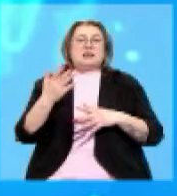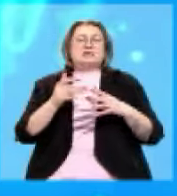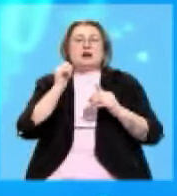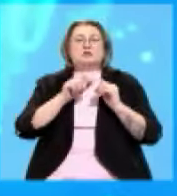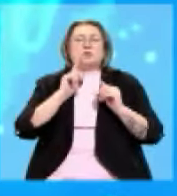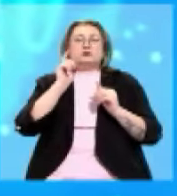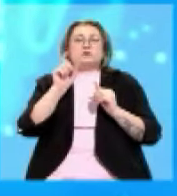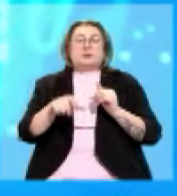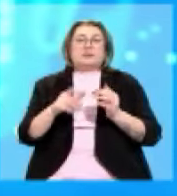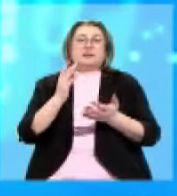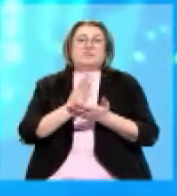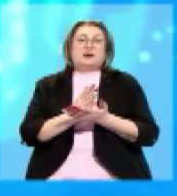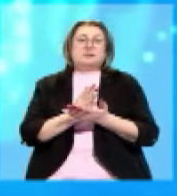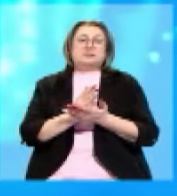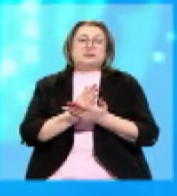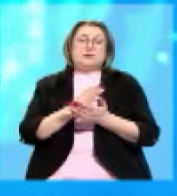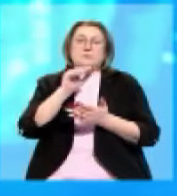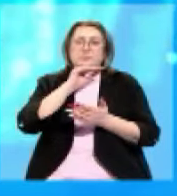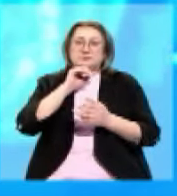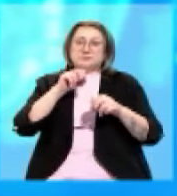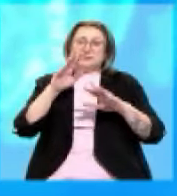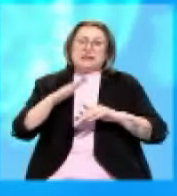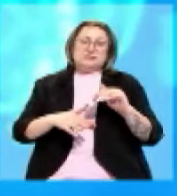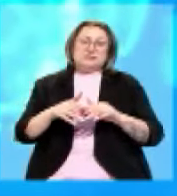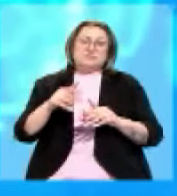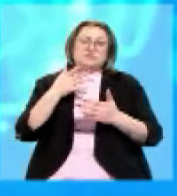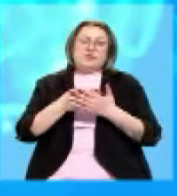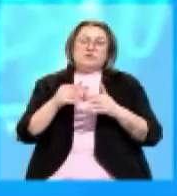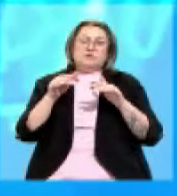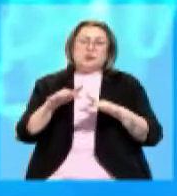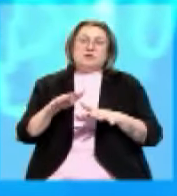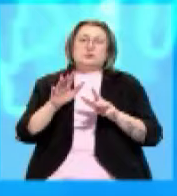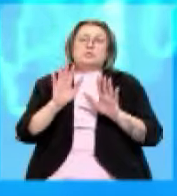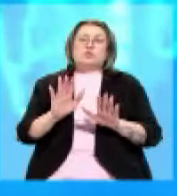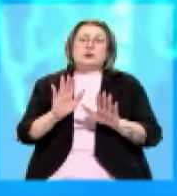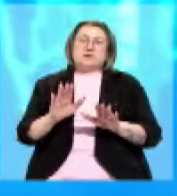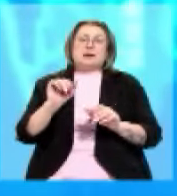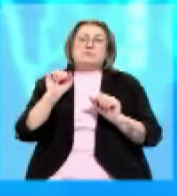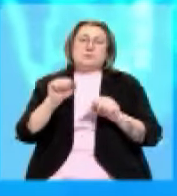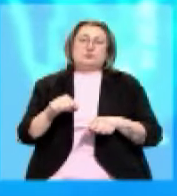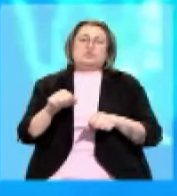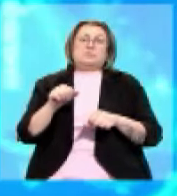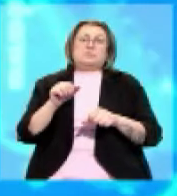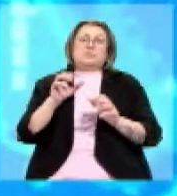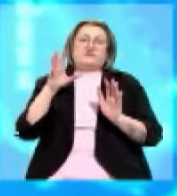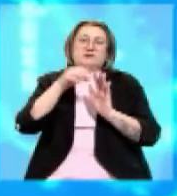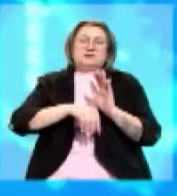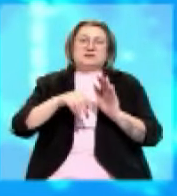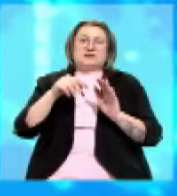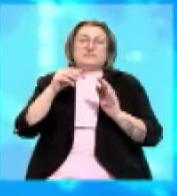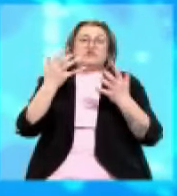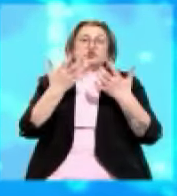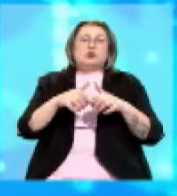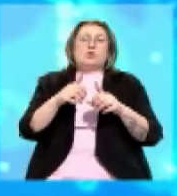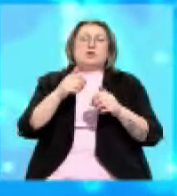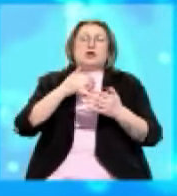болса, сонда ғана біз дамыған мемлекеттердің қатарына кіре аламыз. Президент сұхбатын талқылаған қостанайлық педагогтар мен студенттер осындай